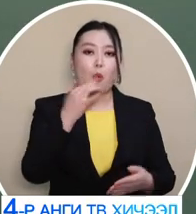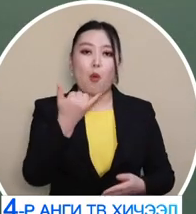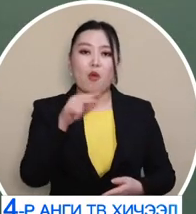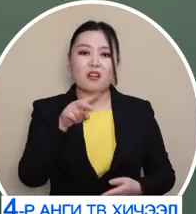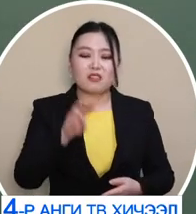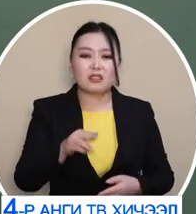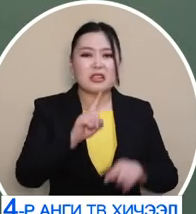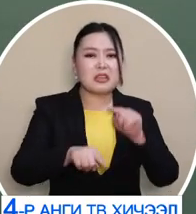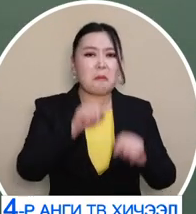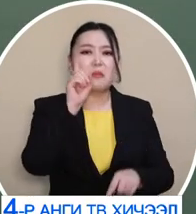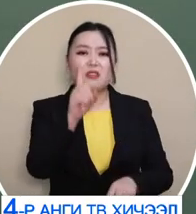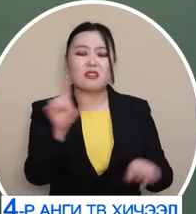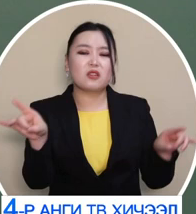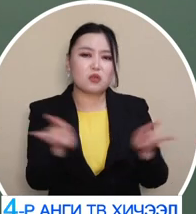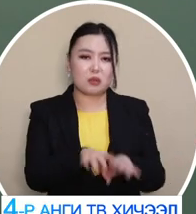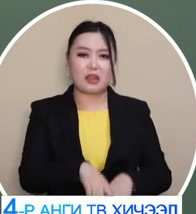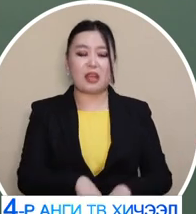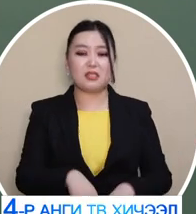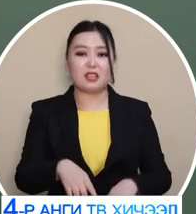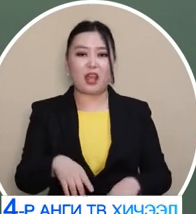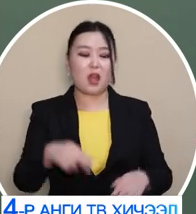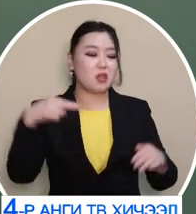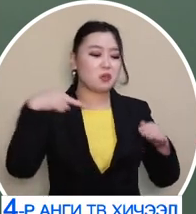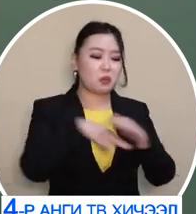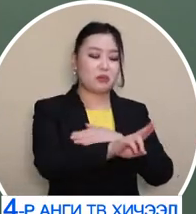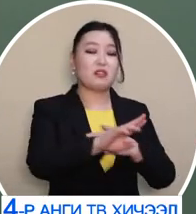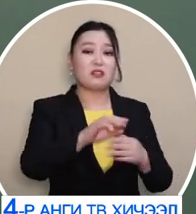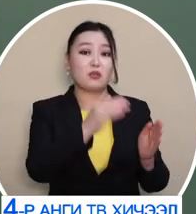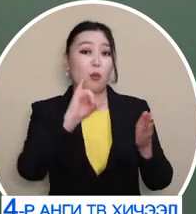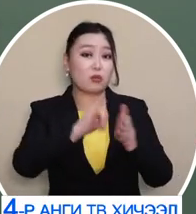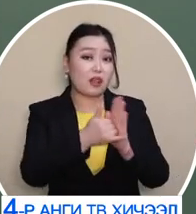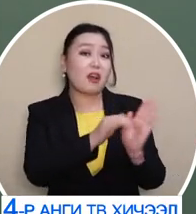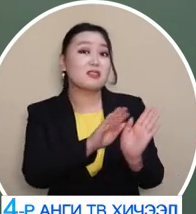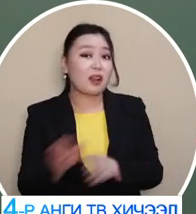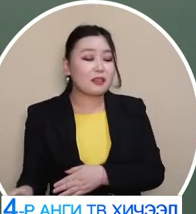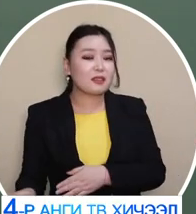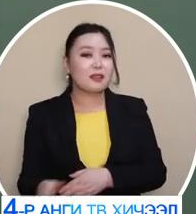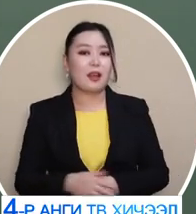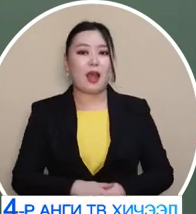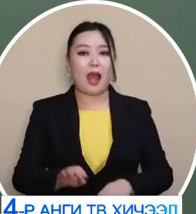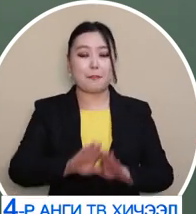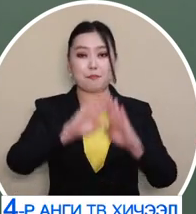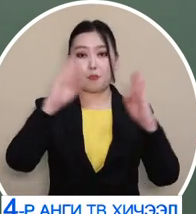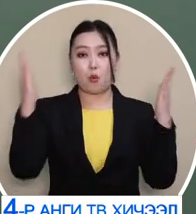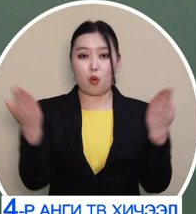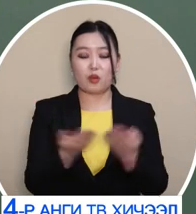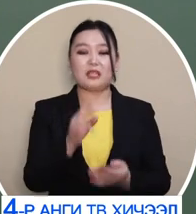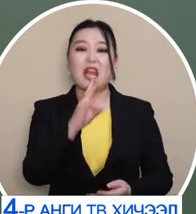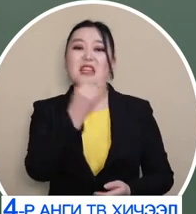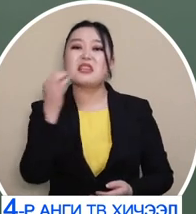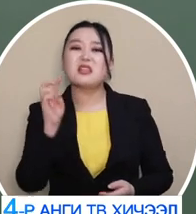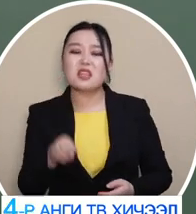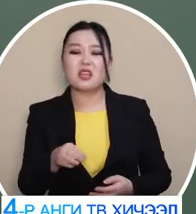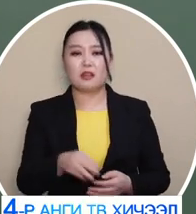зүйлээс бултах, зүгтах гэсэн утгаас гадна за бүгд нийт гэсэн утгыг мөн агуулж